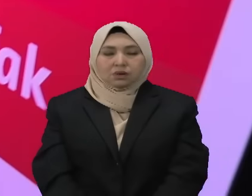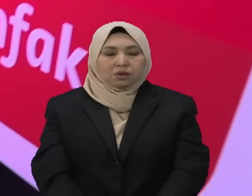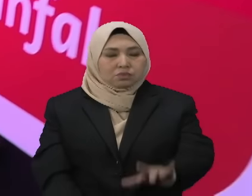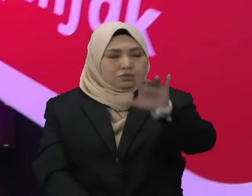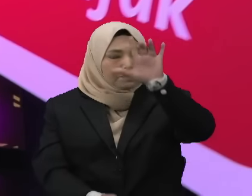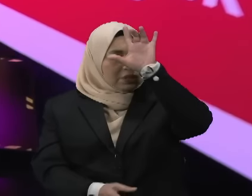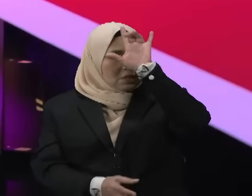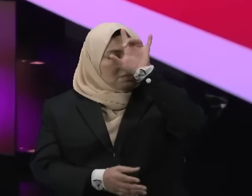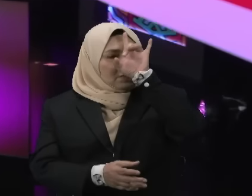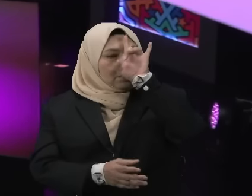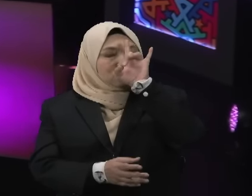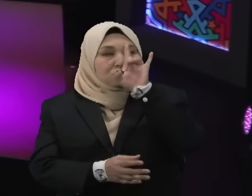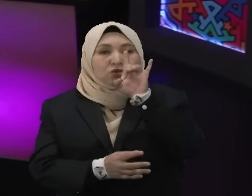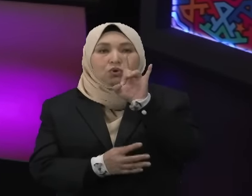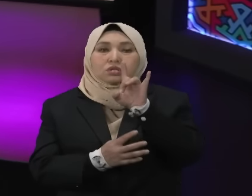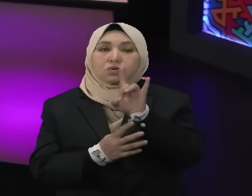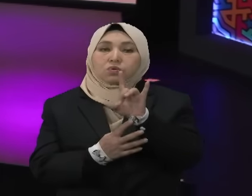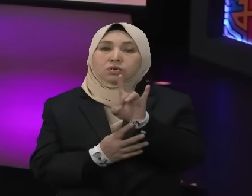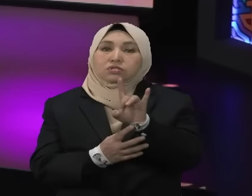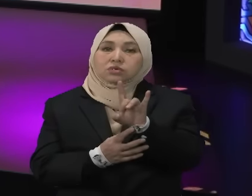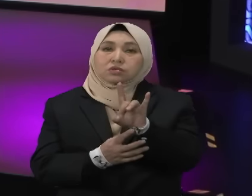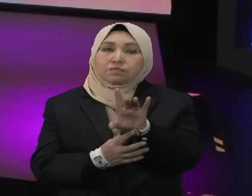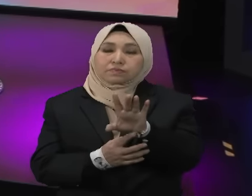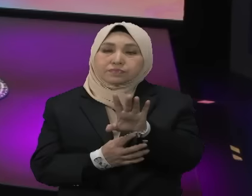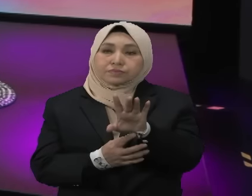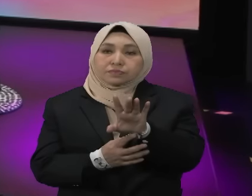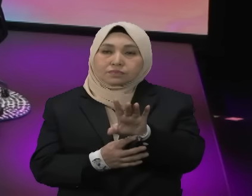أعوذ بالله من الشيطان الرجيم.